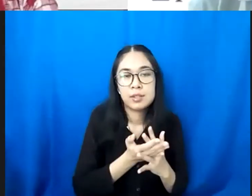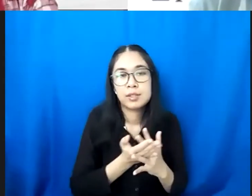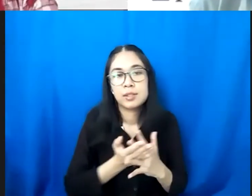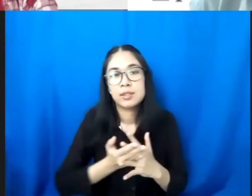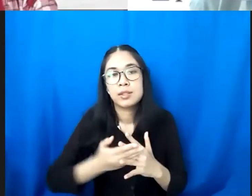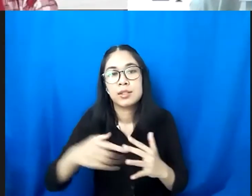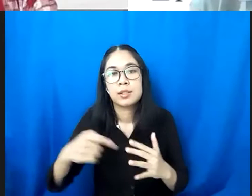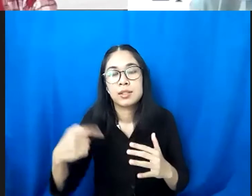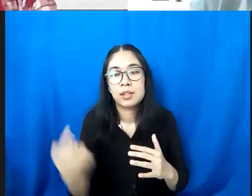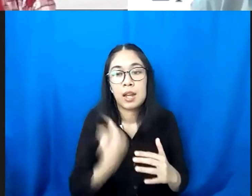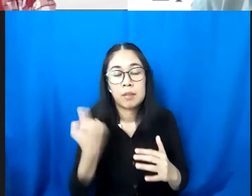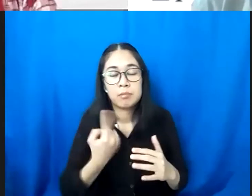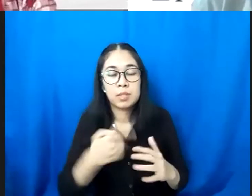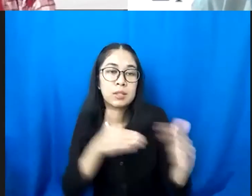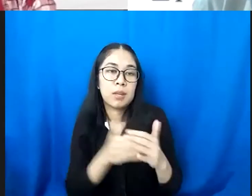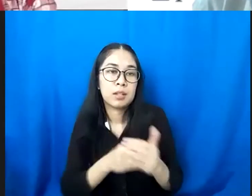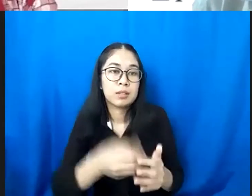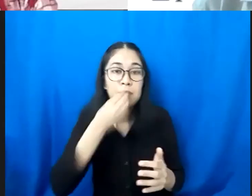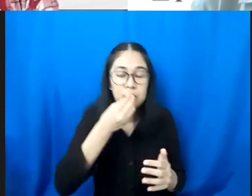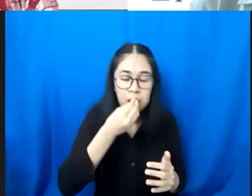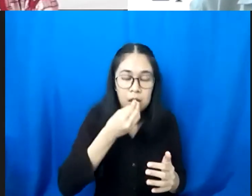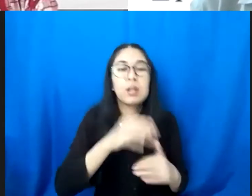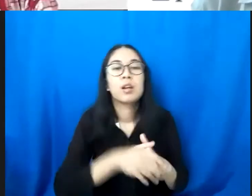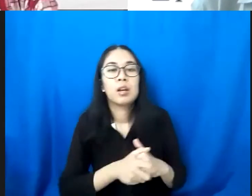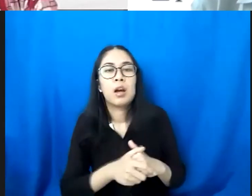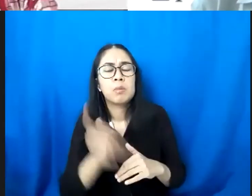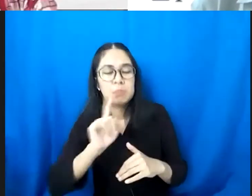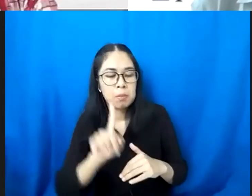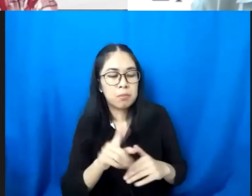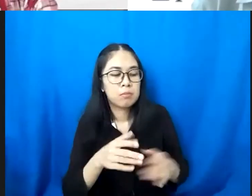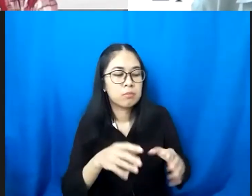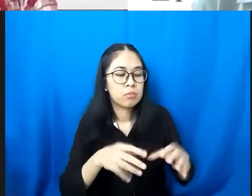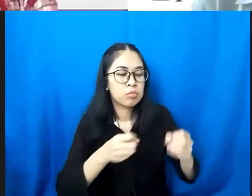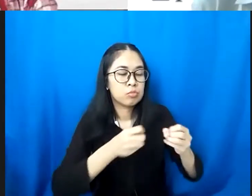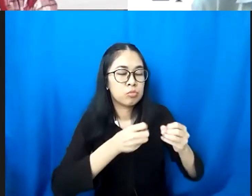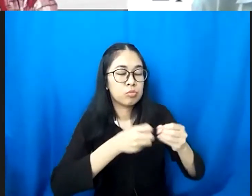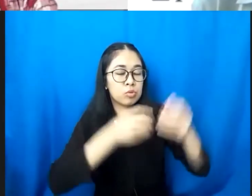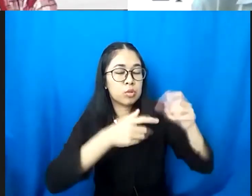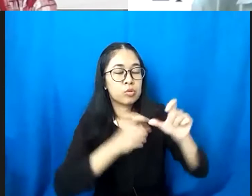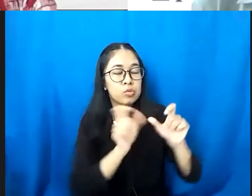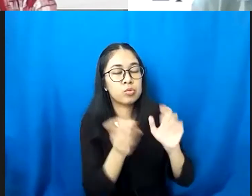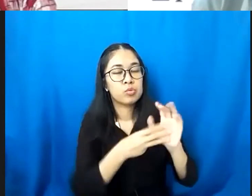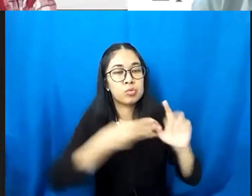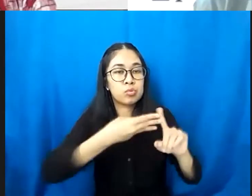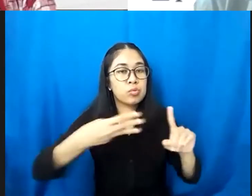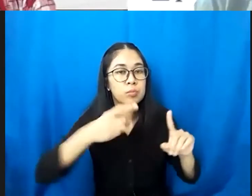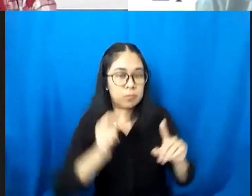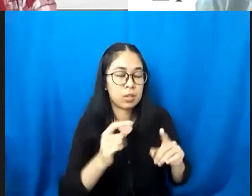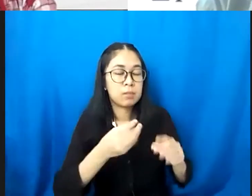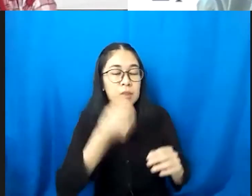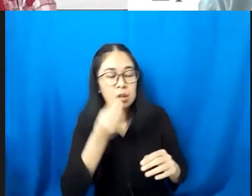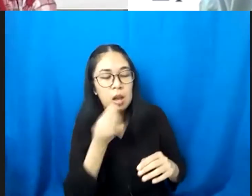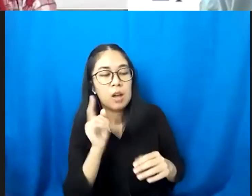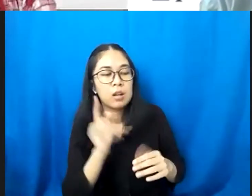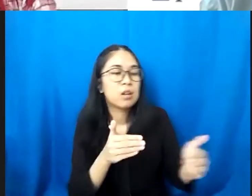terbatas karena sumber pangan yang kurang tersedia sehingga berpengaruh ke aplikasi dari ilmu kami yang ada di